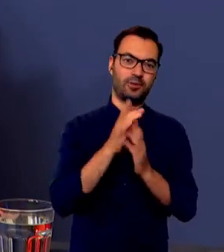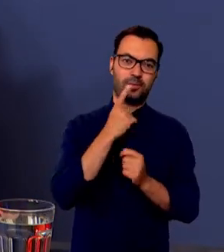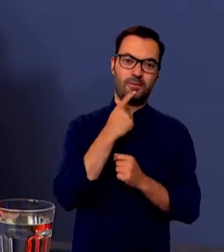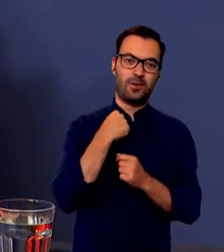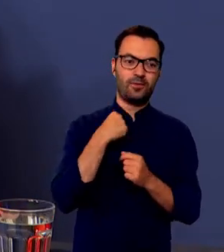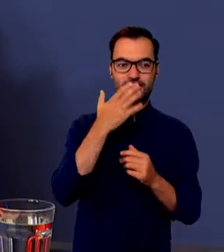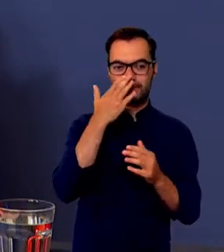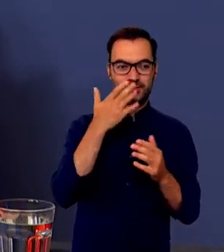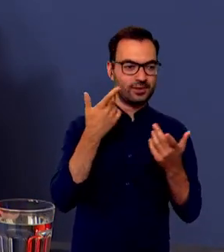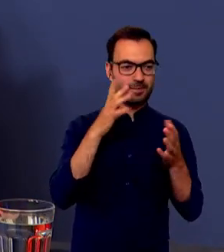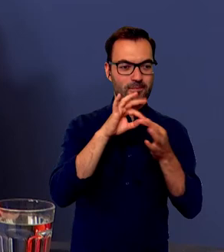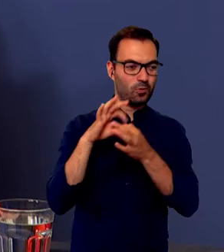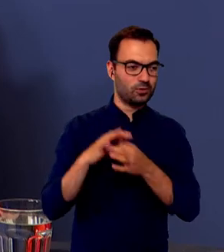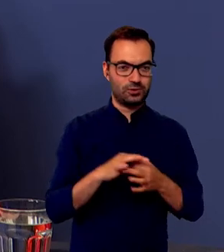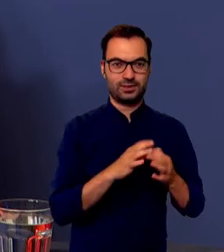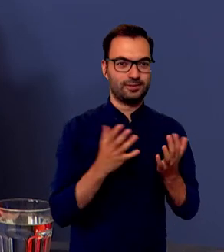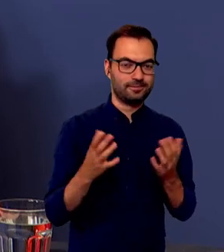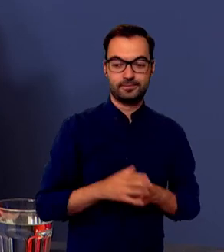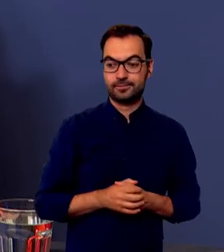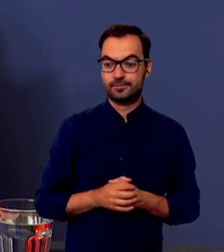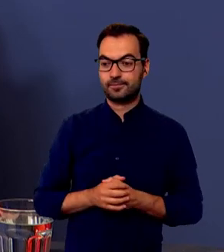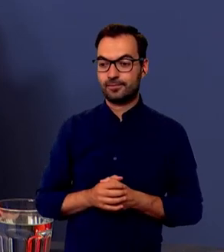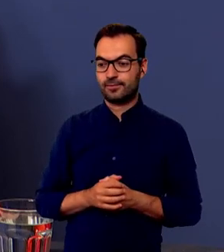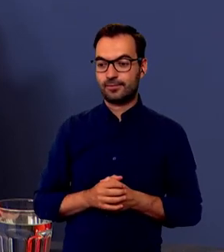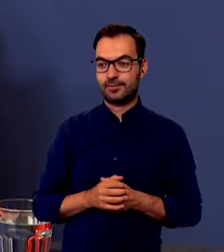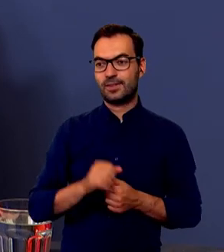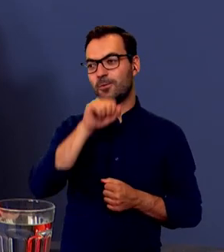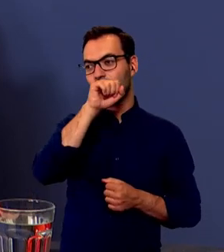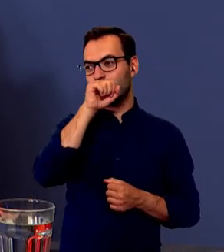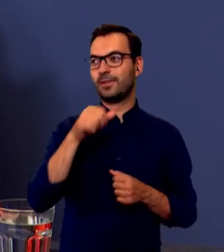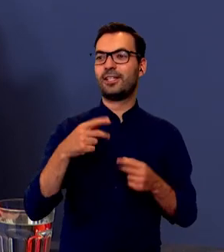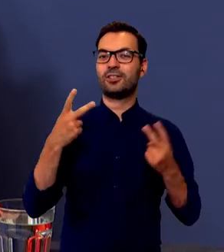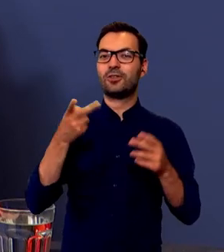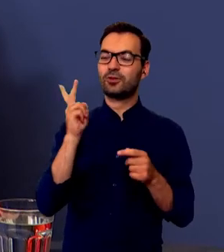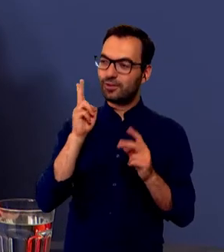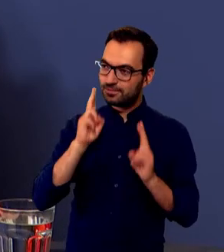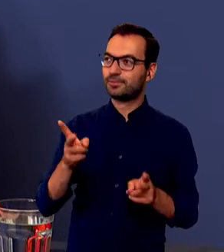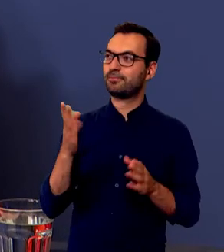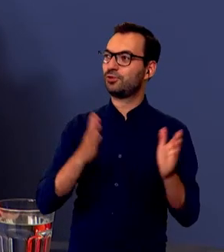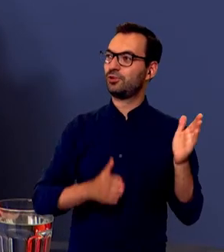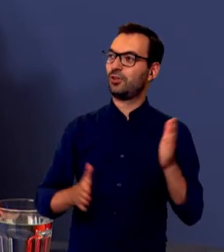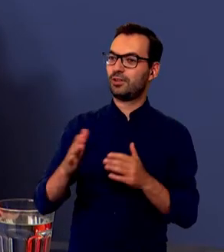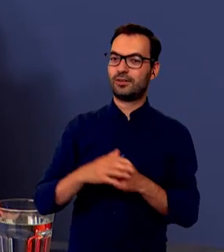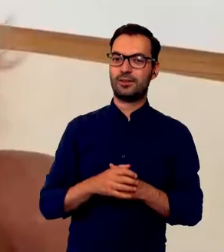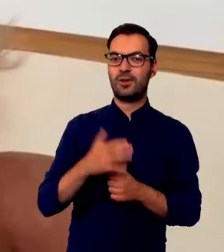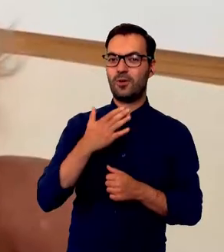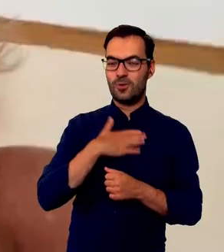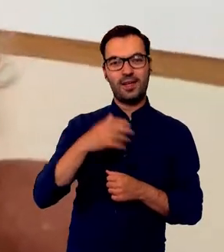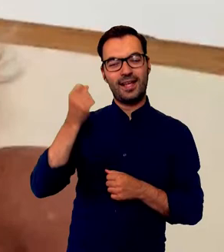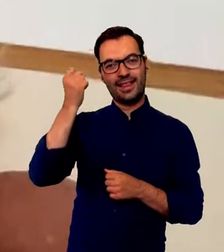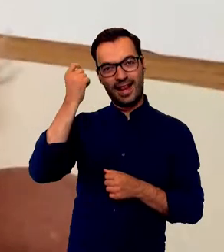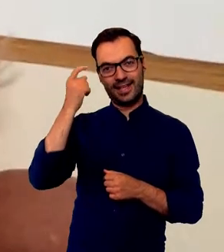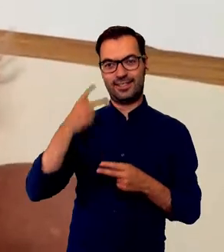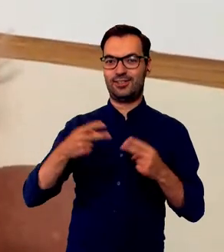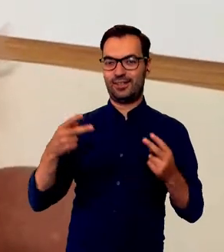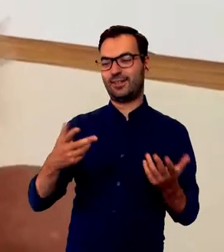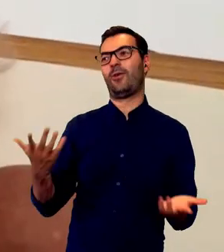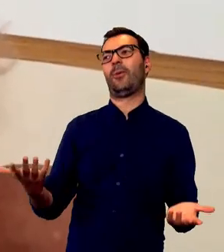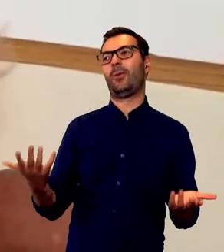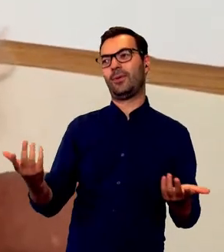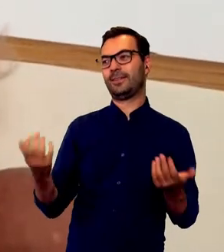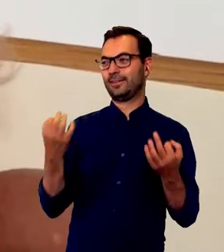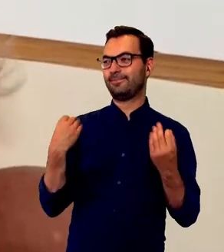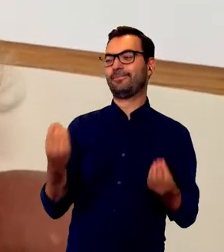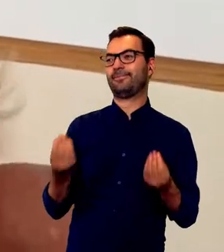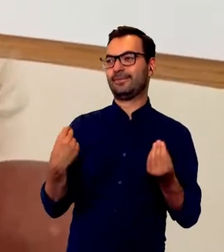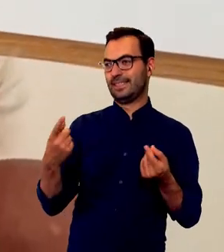te powiązania na początek. Uwielbiam dziennikarzy przygotowanych i uwielbiam dziennikarzy bardzo inteligentnych i widzę, że już znalazłaś